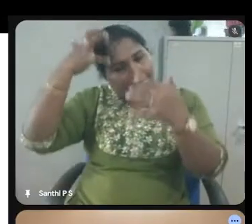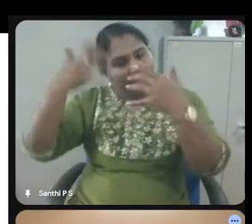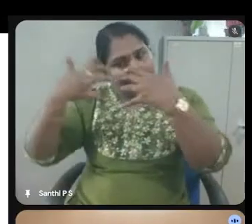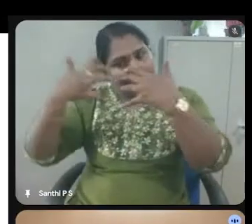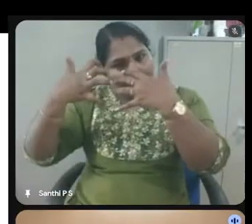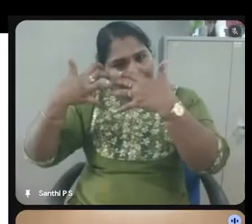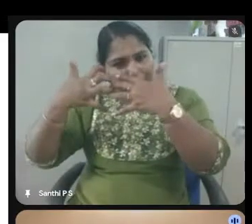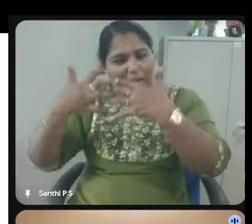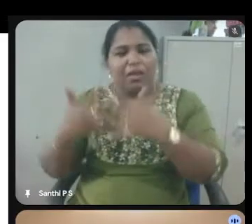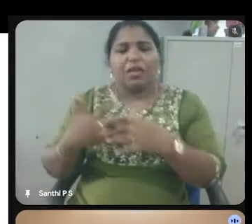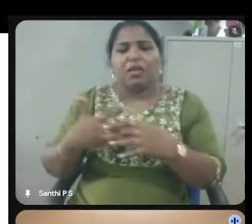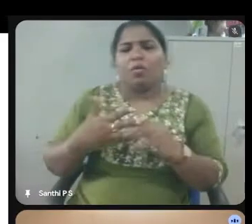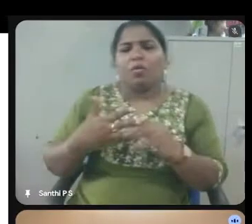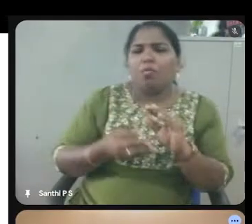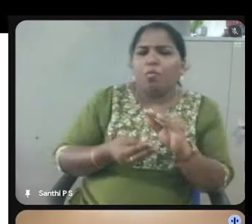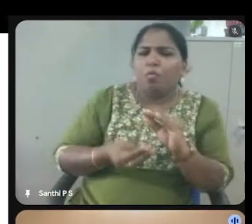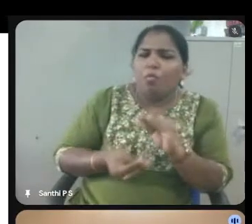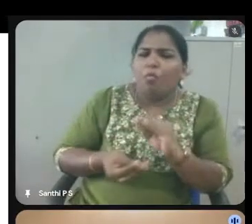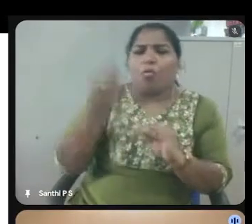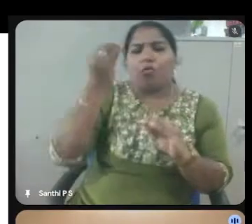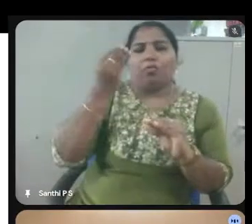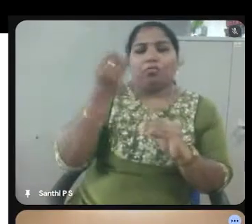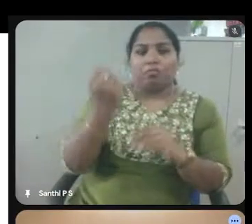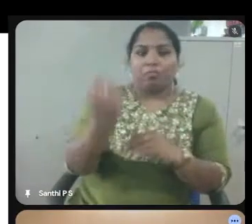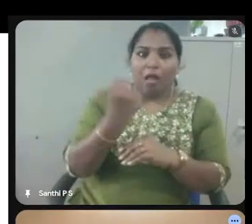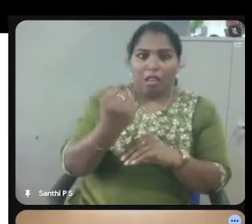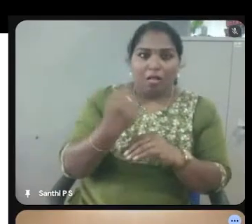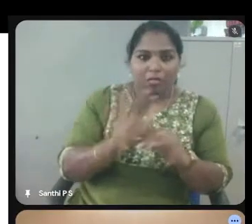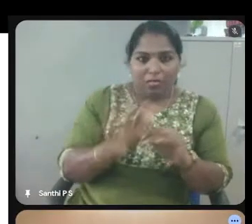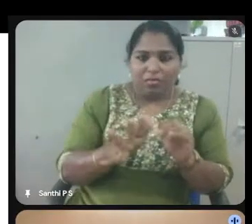അഥവാ സ്റ്റിമുലേഷൻ നമ്മൾ പറയും. അതായത് നിങ്ങൾ